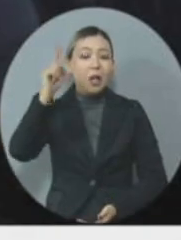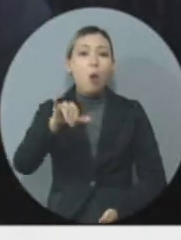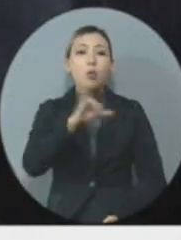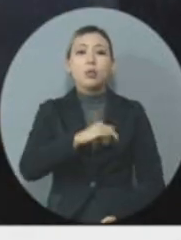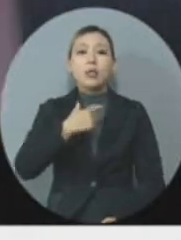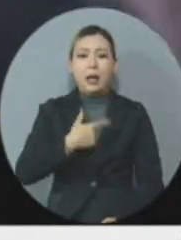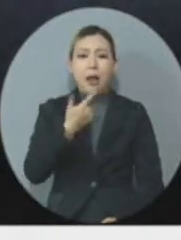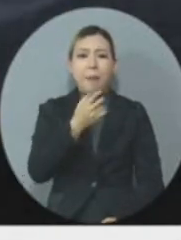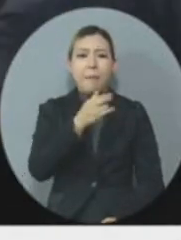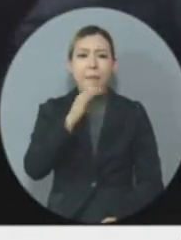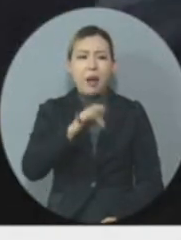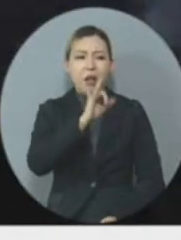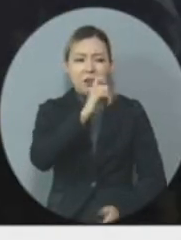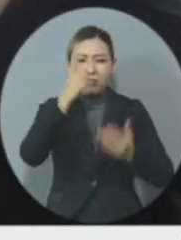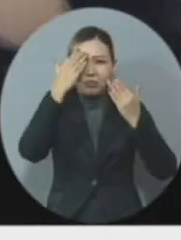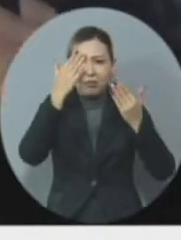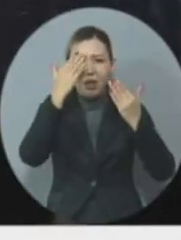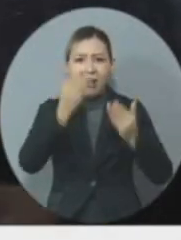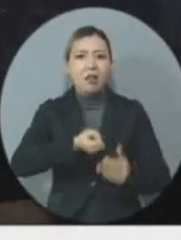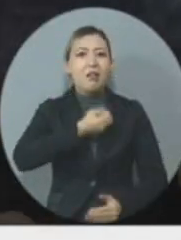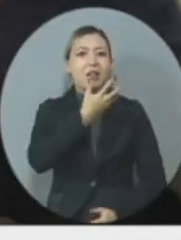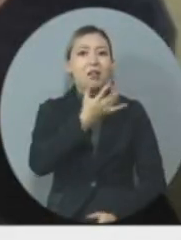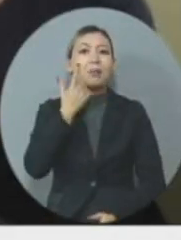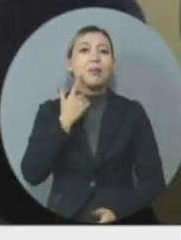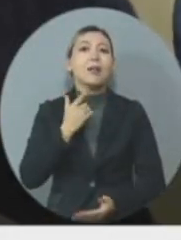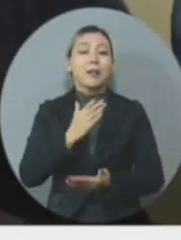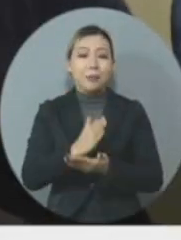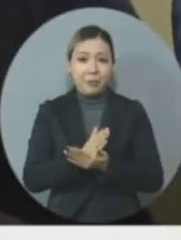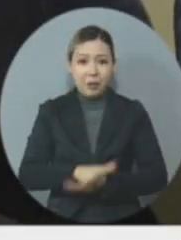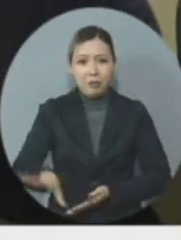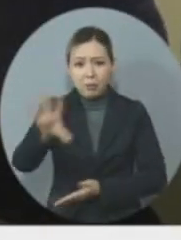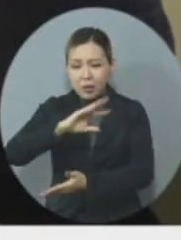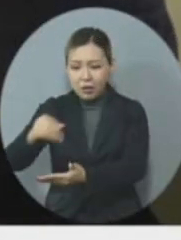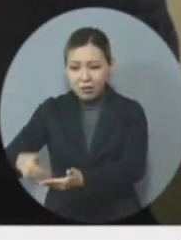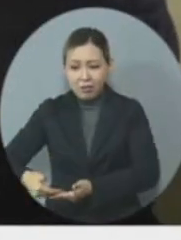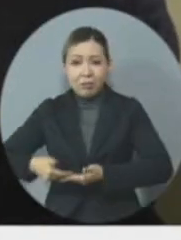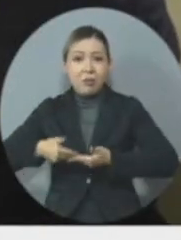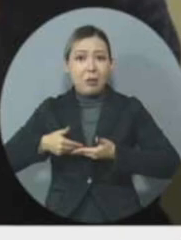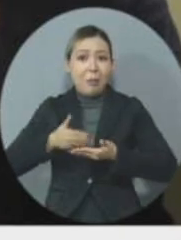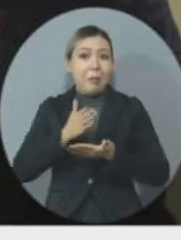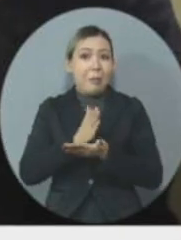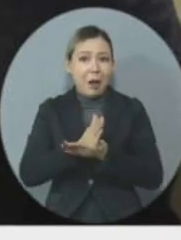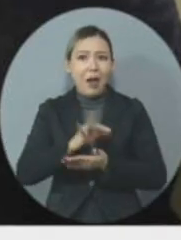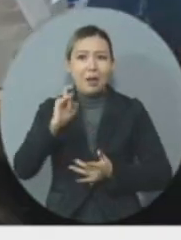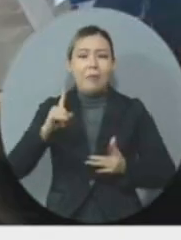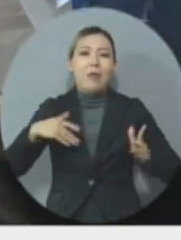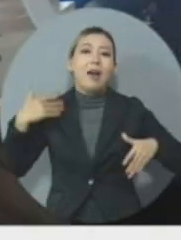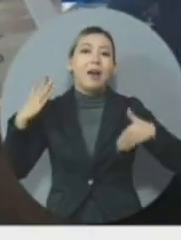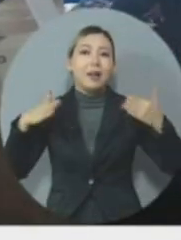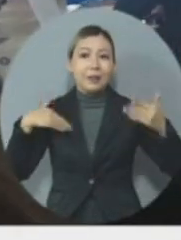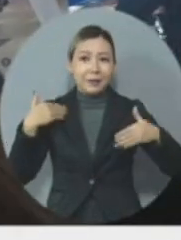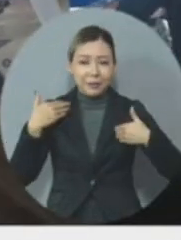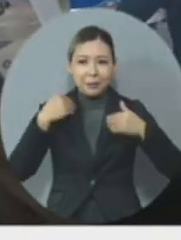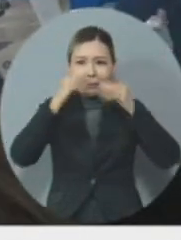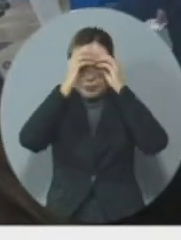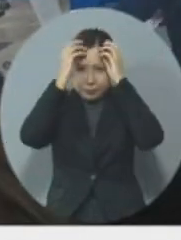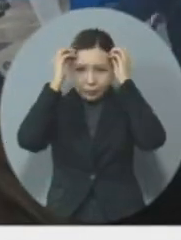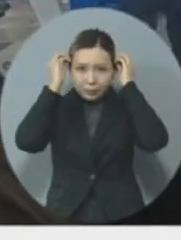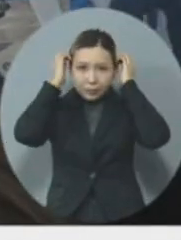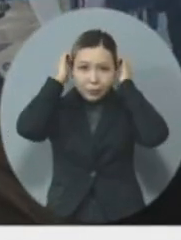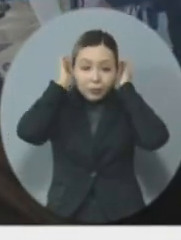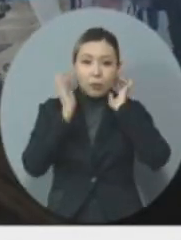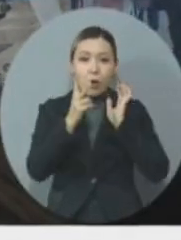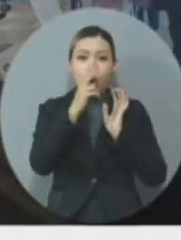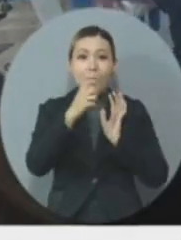руу залгаж байна гэж хэлмээр байна. Бидний дэмжлэг явуулчихд баярлж явдаг аа. Би 2019